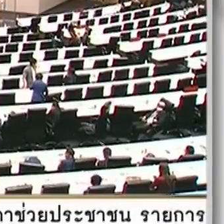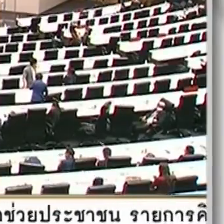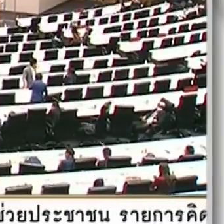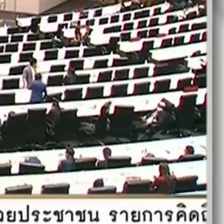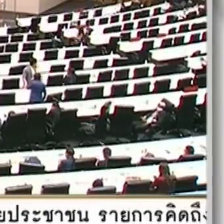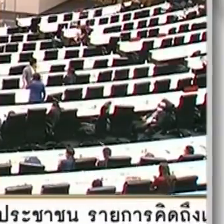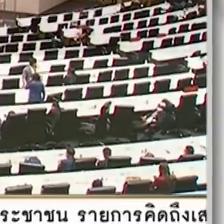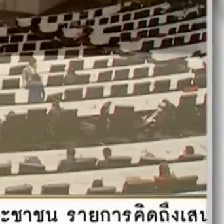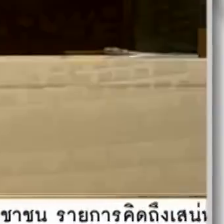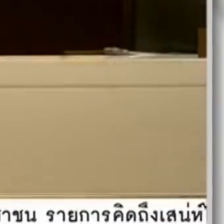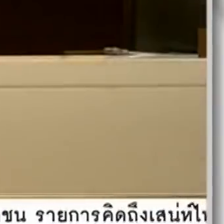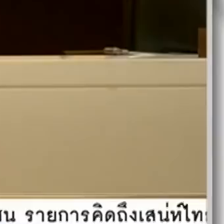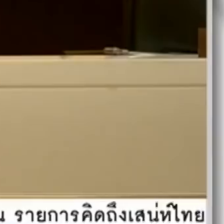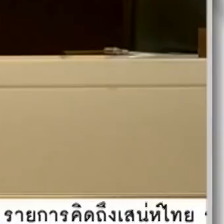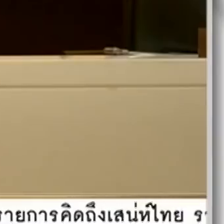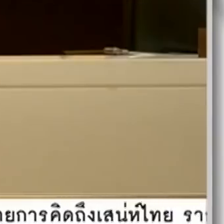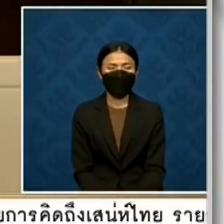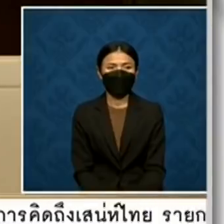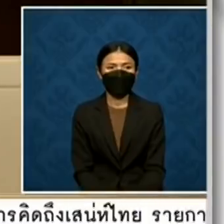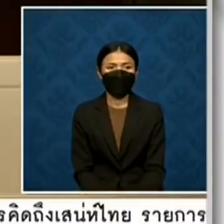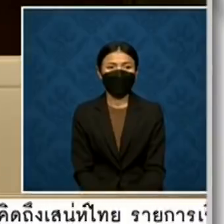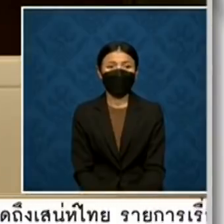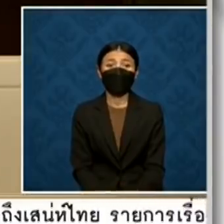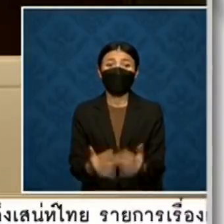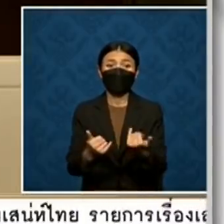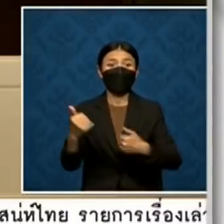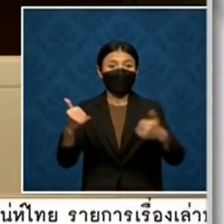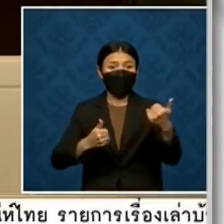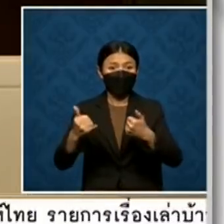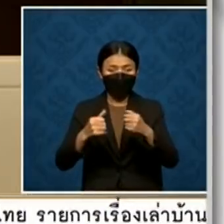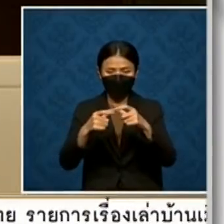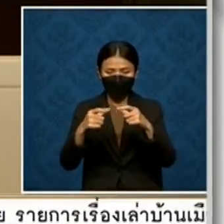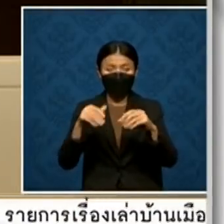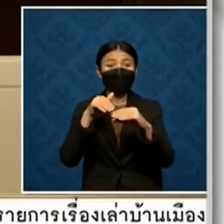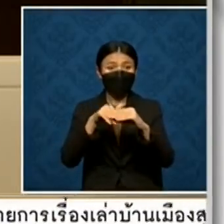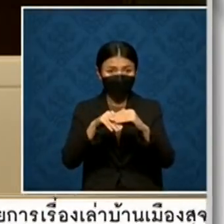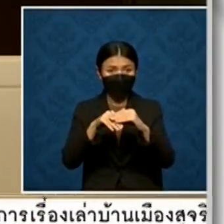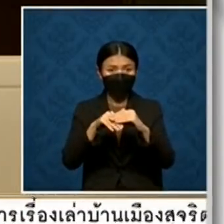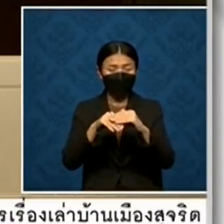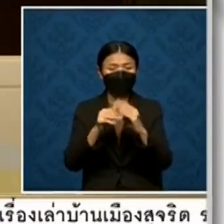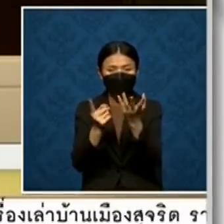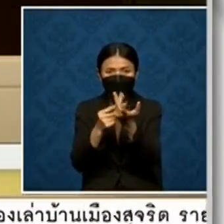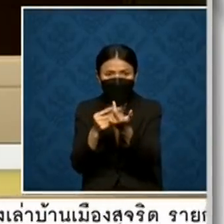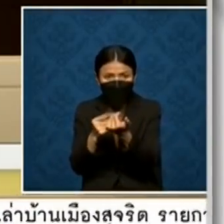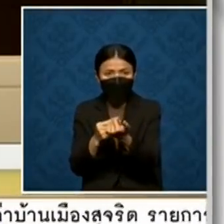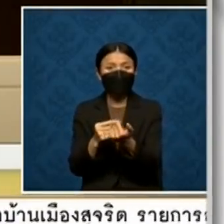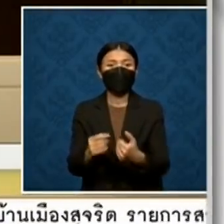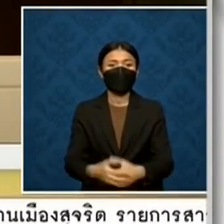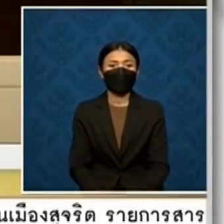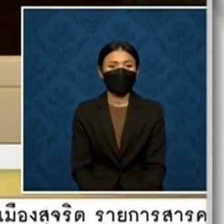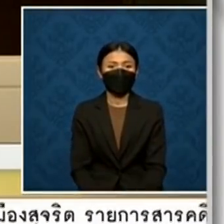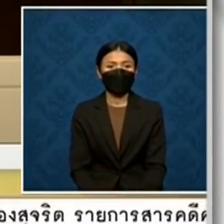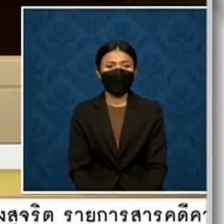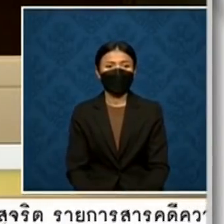ติดต่อกับตัวแทนของผู้ควบคุมเสียงปัจจุบันก็เป็นคนยอดนะครับซึ่ง